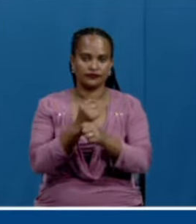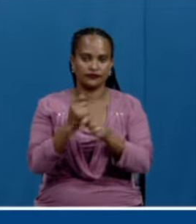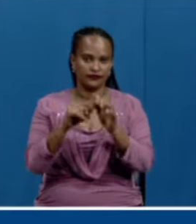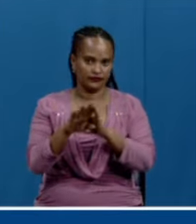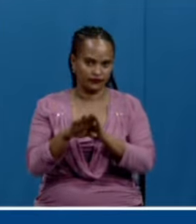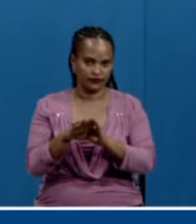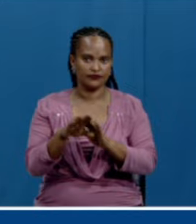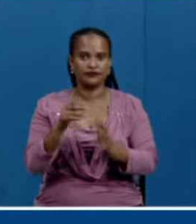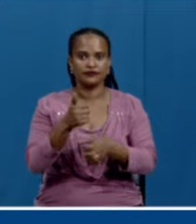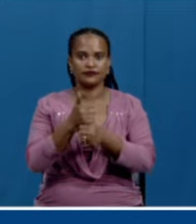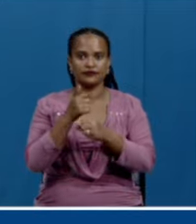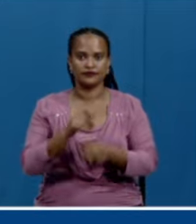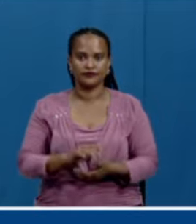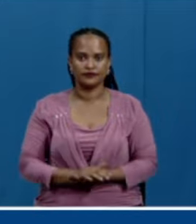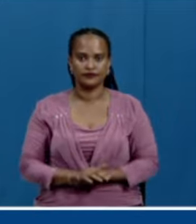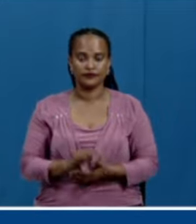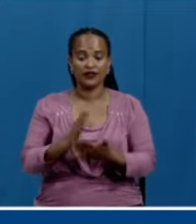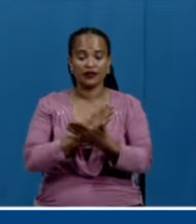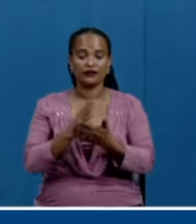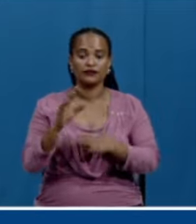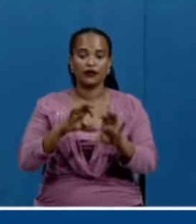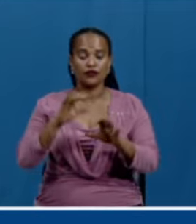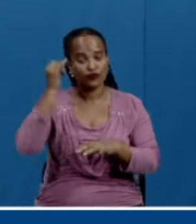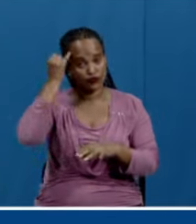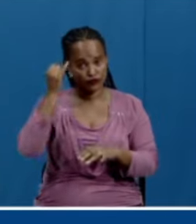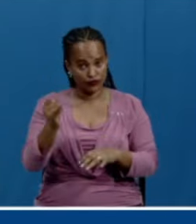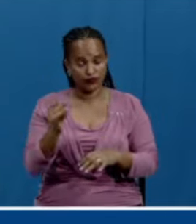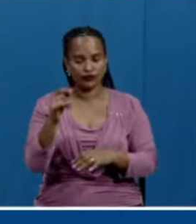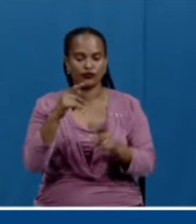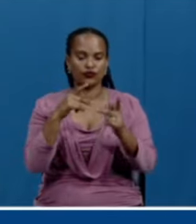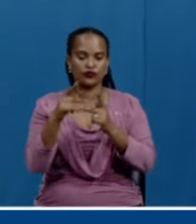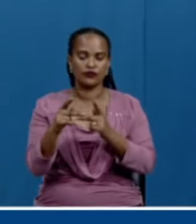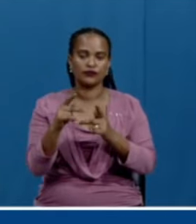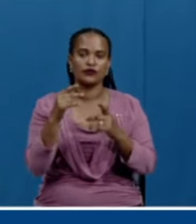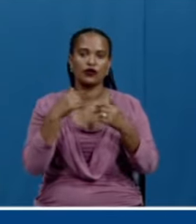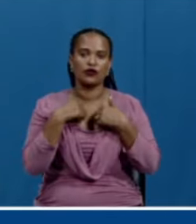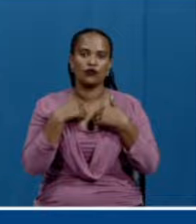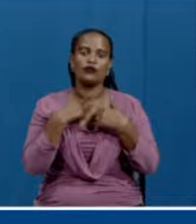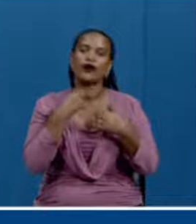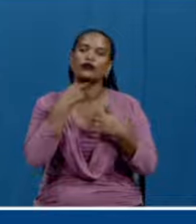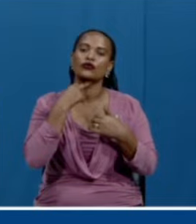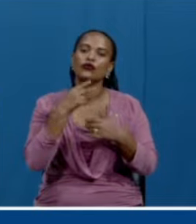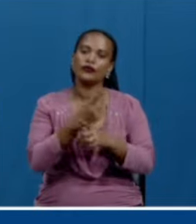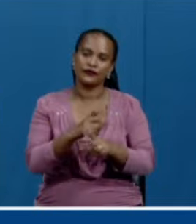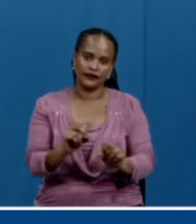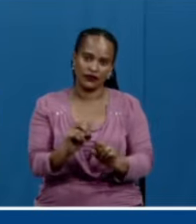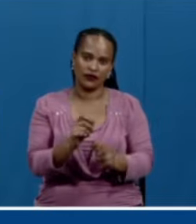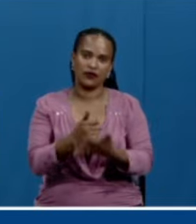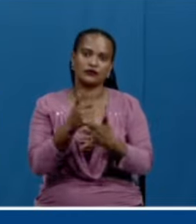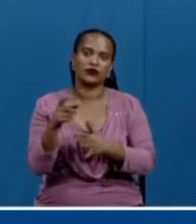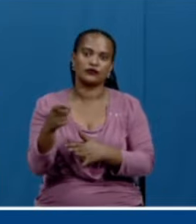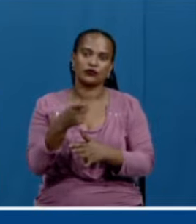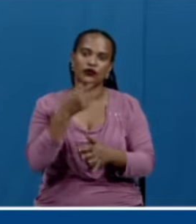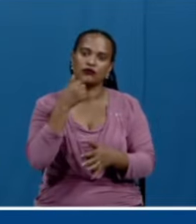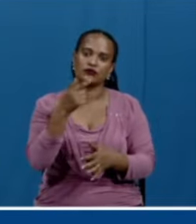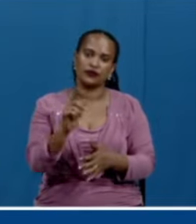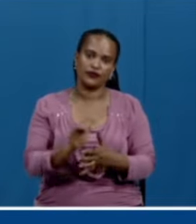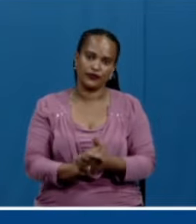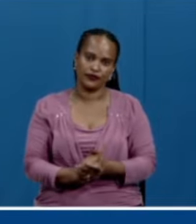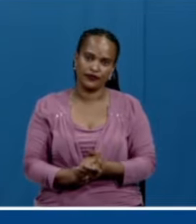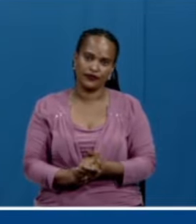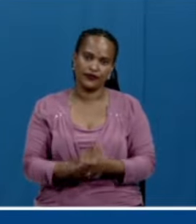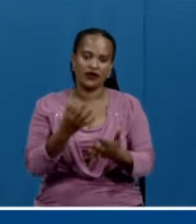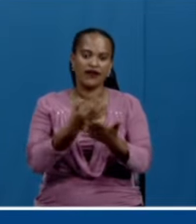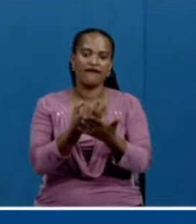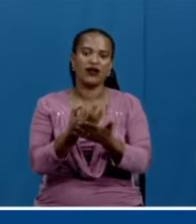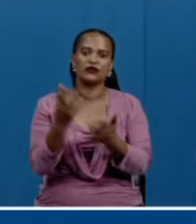خاطوا كندغفينا تساتفتي اب ذهب وريتو اتم مدرخ زلوم محنقوتات اب مفتاح حغازاي كمزخونه تزاريبوم ناي